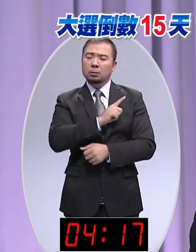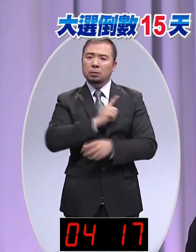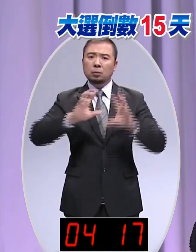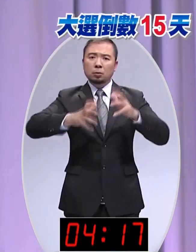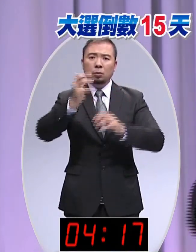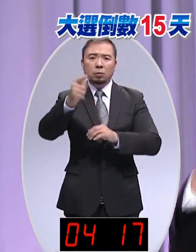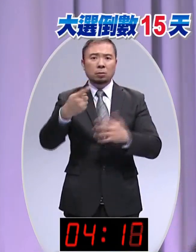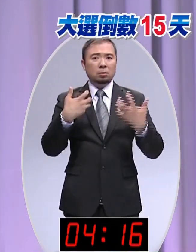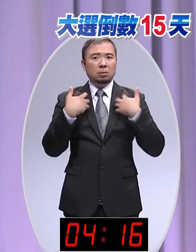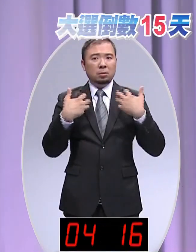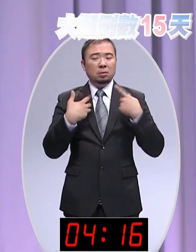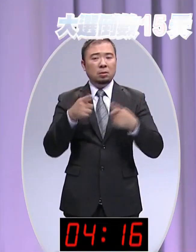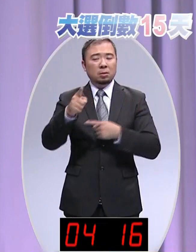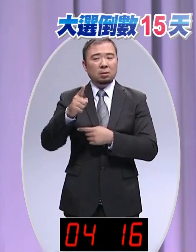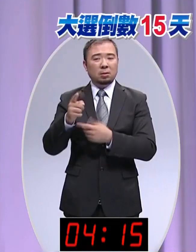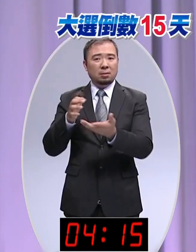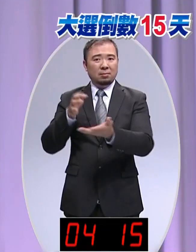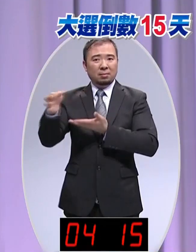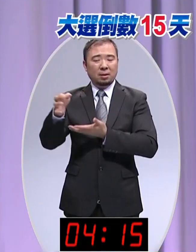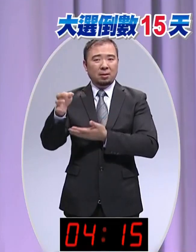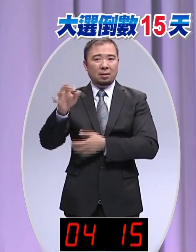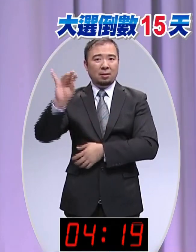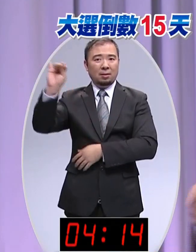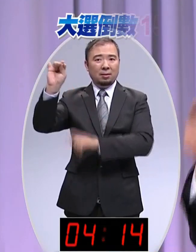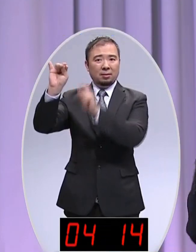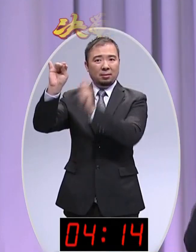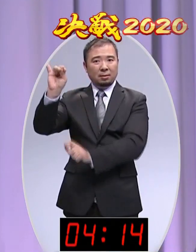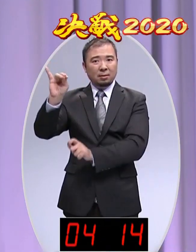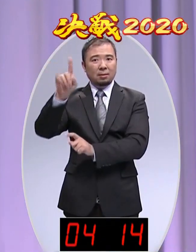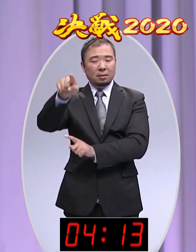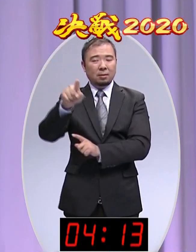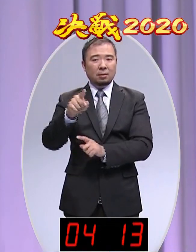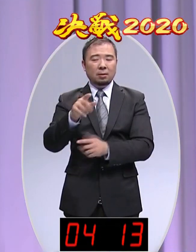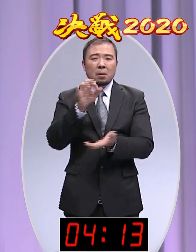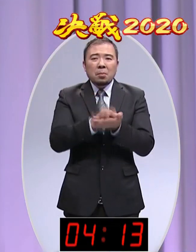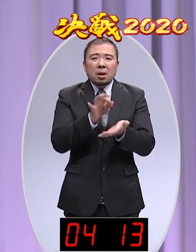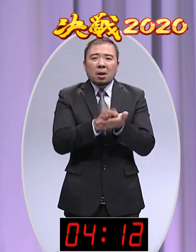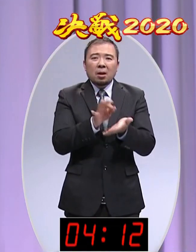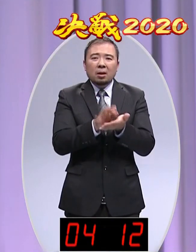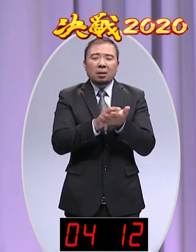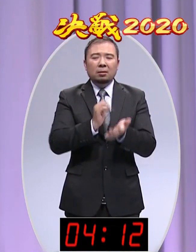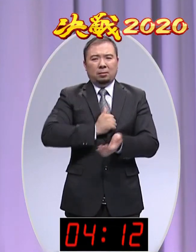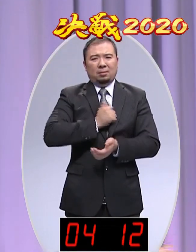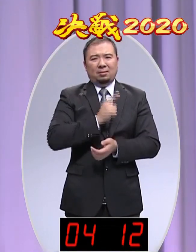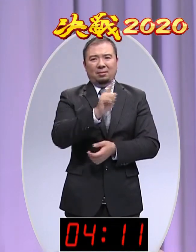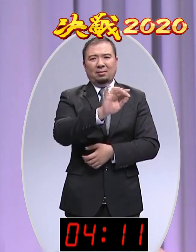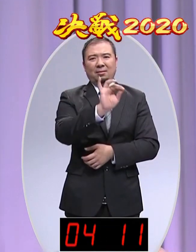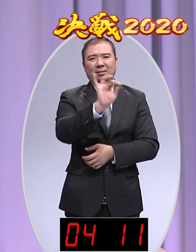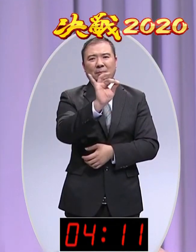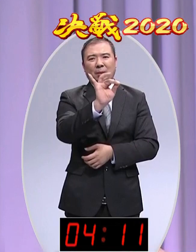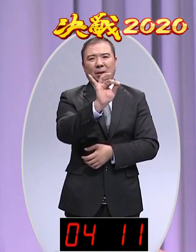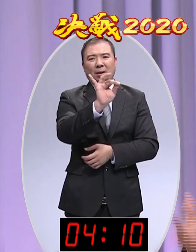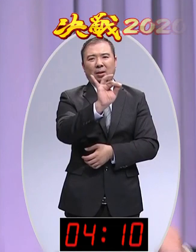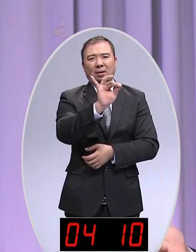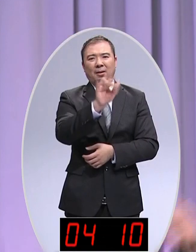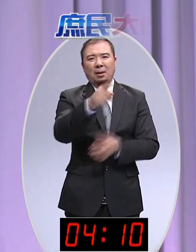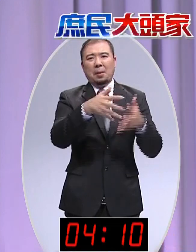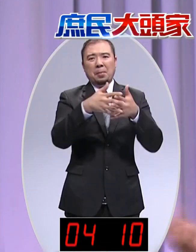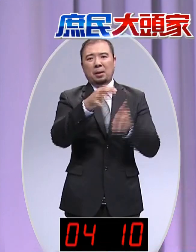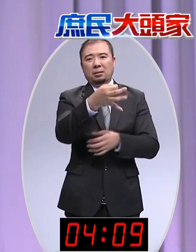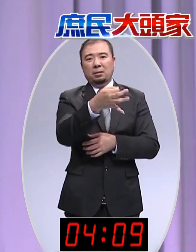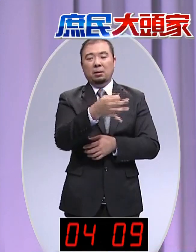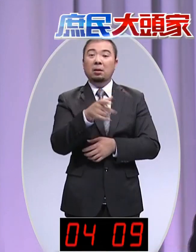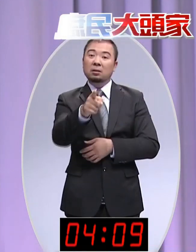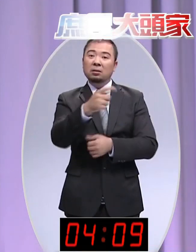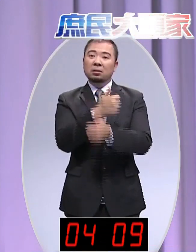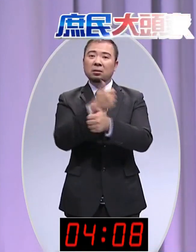吨，烧的是100美金，狸猫换太子，有没有这种事情？你没有经验，你不知道怎么做。我